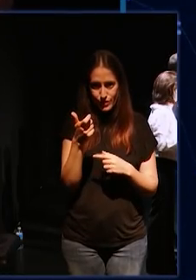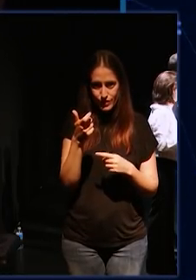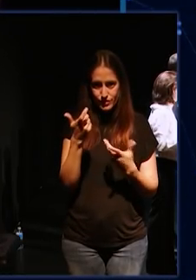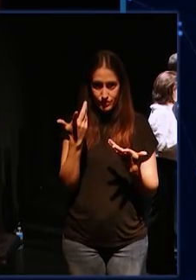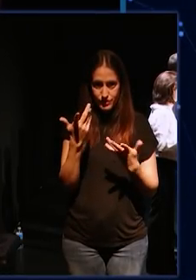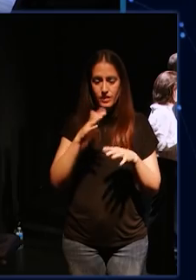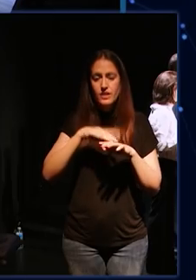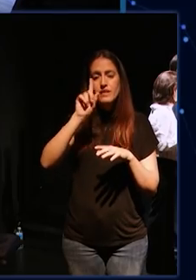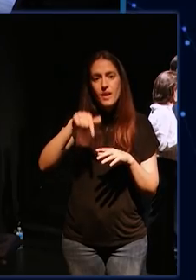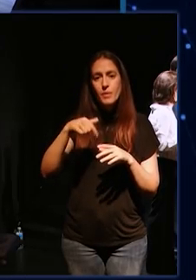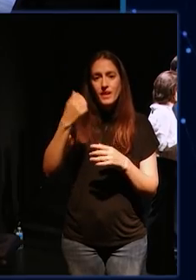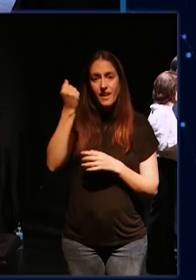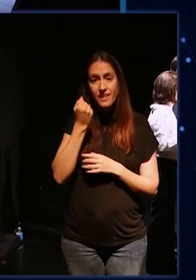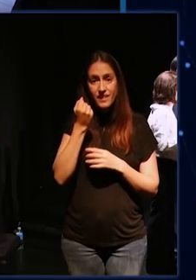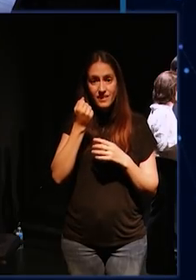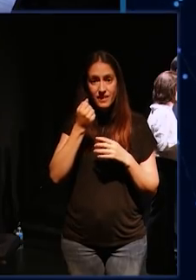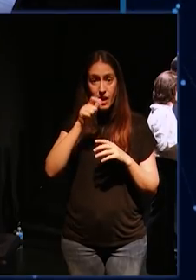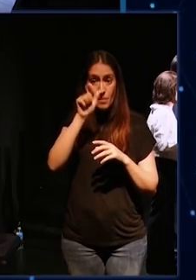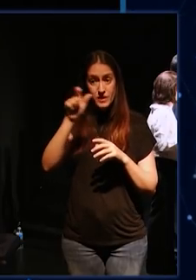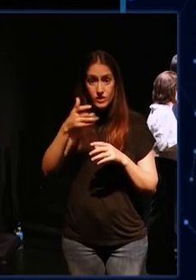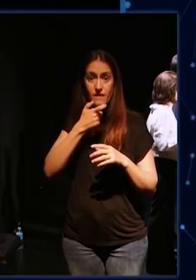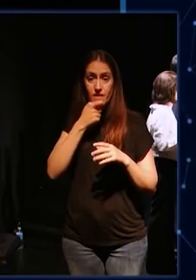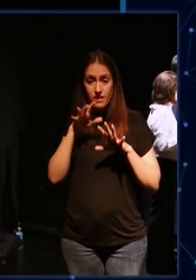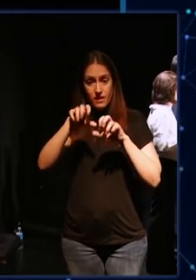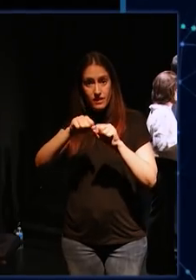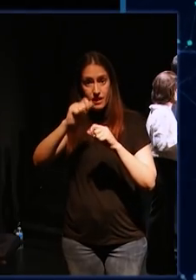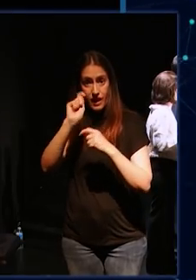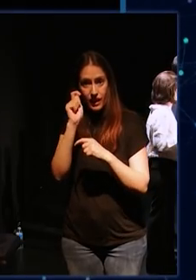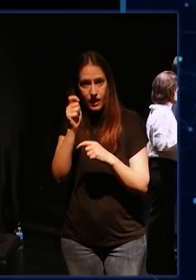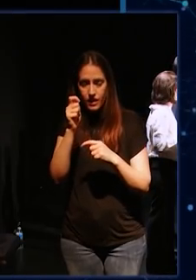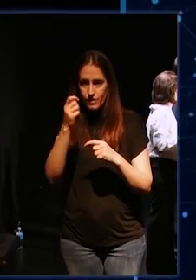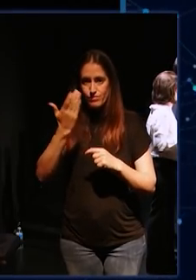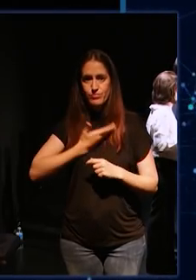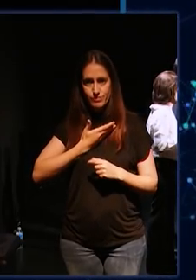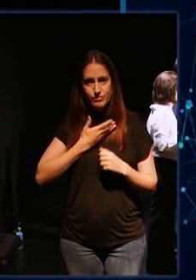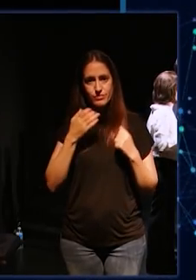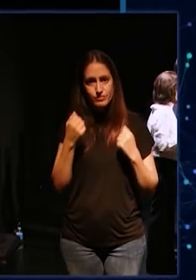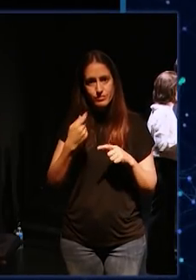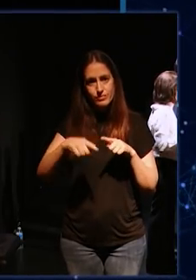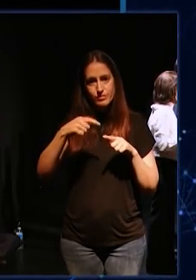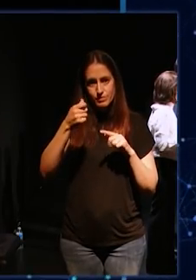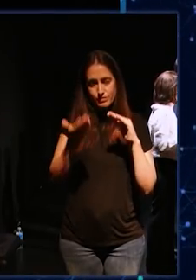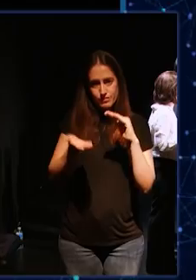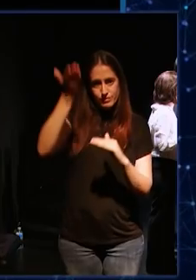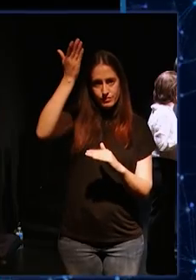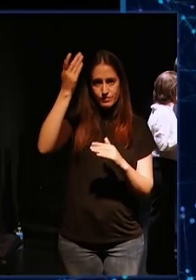més la renda disponible de les persones que volen accedir al lloguer es veu molt afectada pels preus actuals.